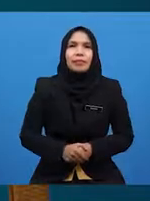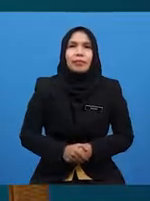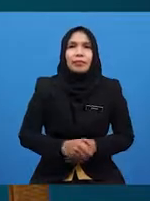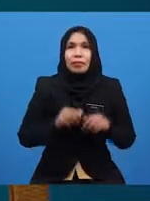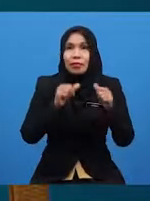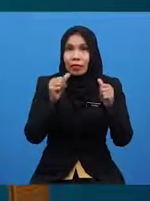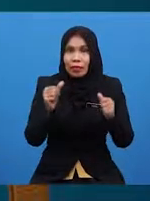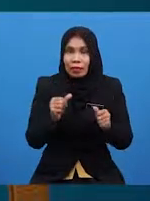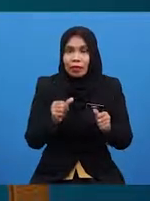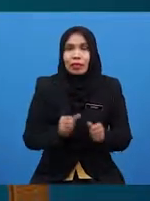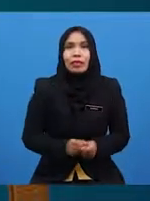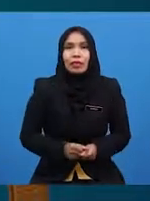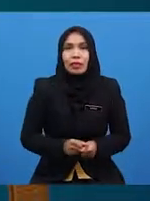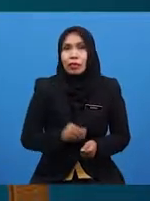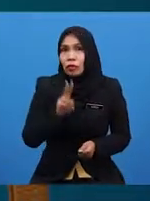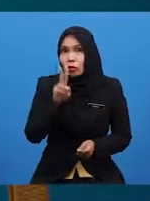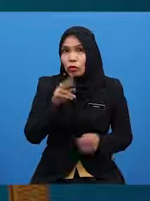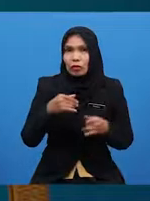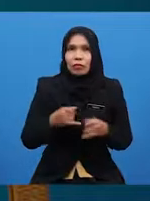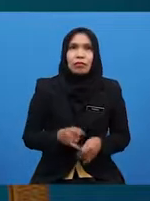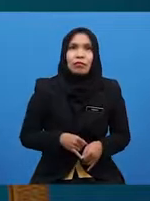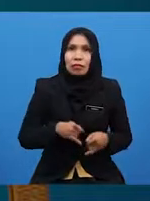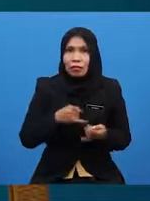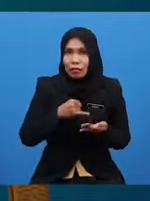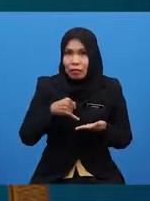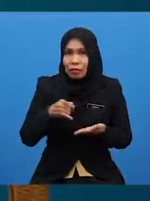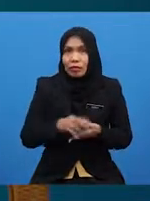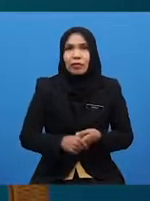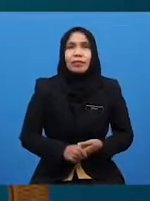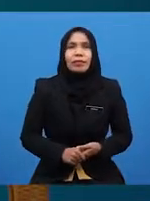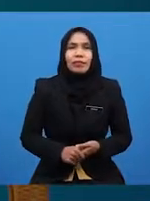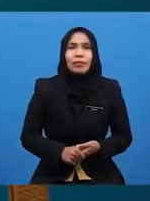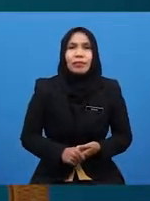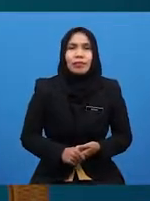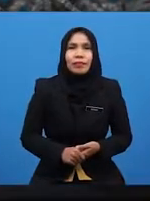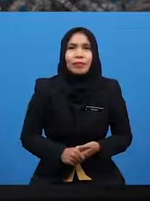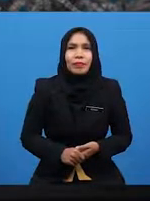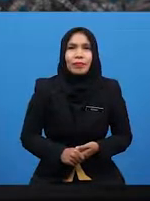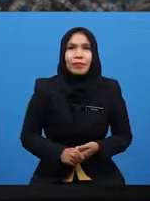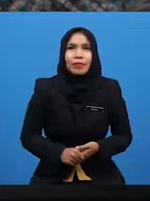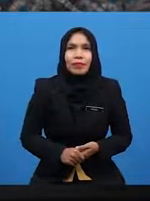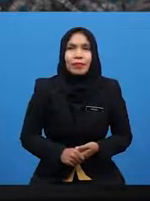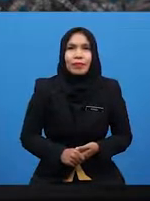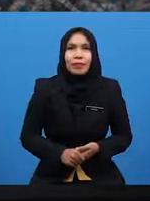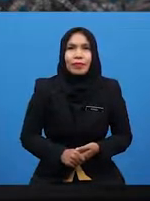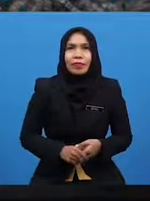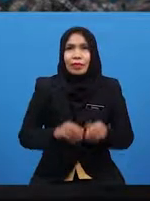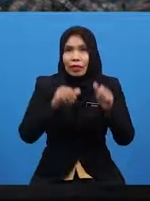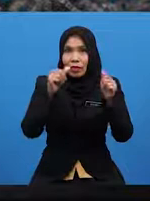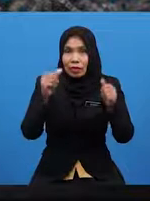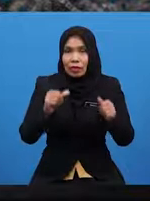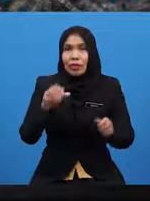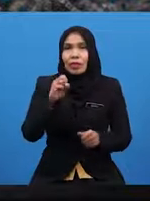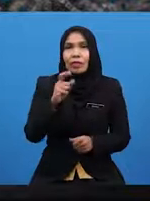Arca terbahagi kepada dua jenis, iaitu arca estetik dan arca berfungsi. Arca estetik mempunyai